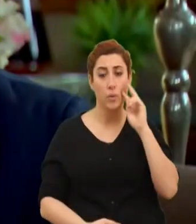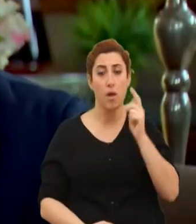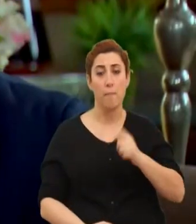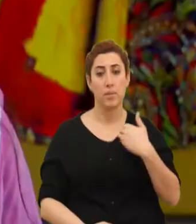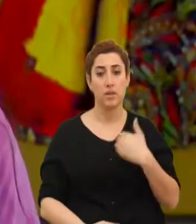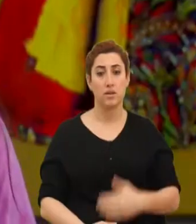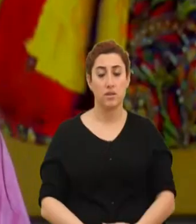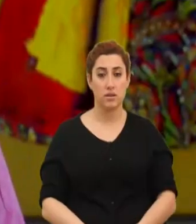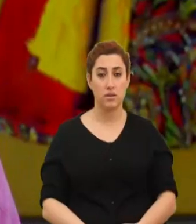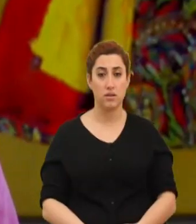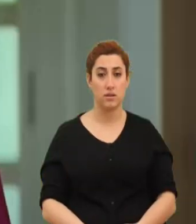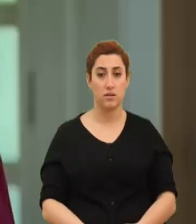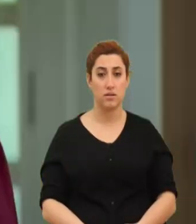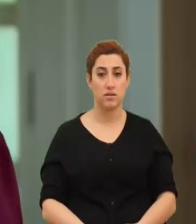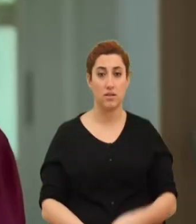Rüyam, yaptık.